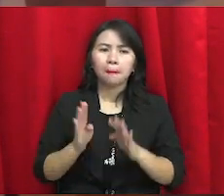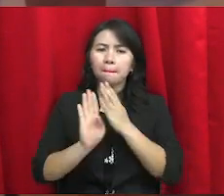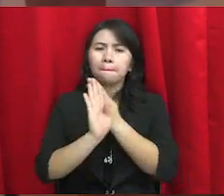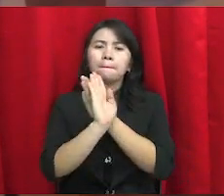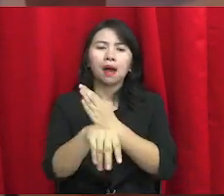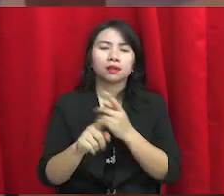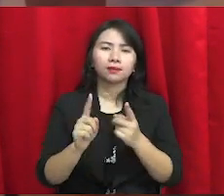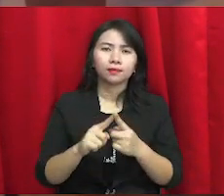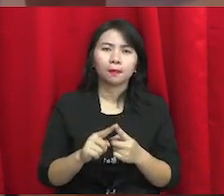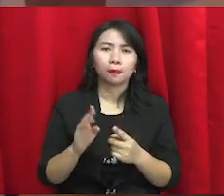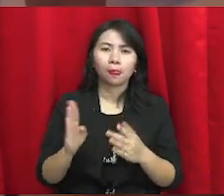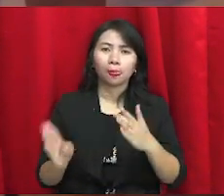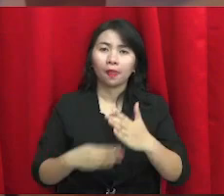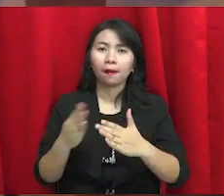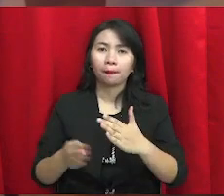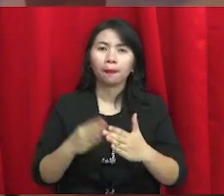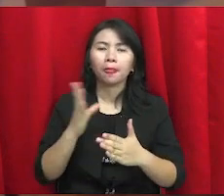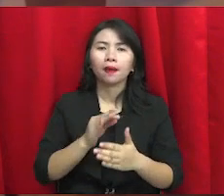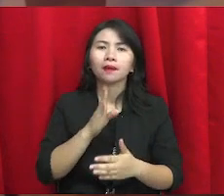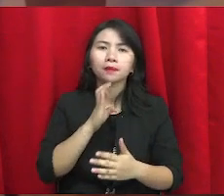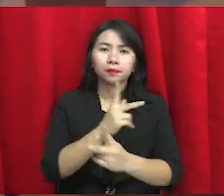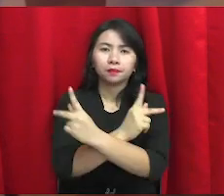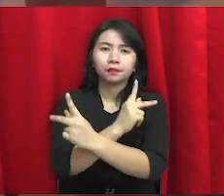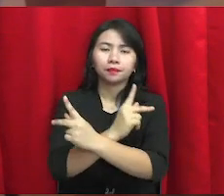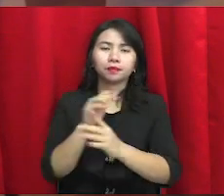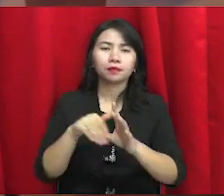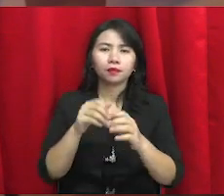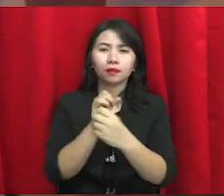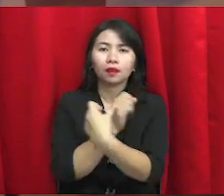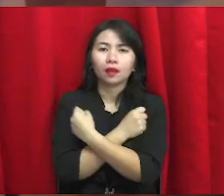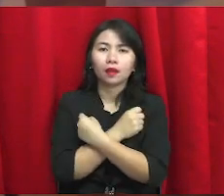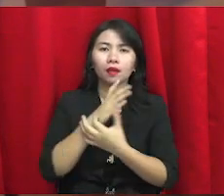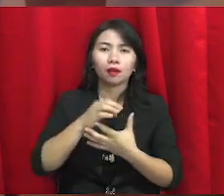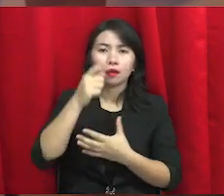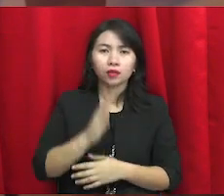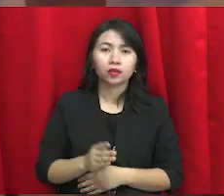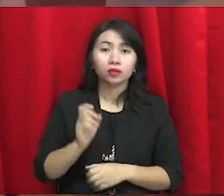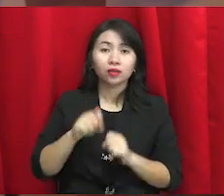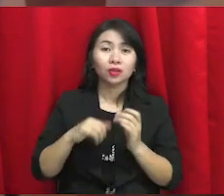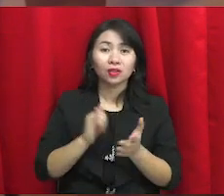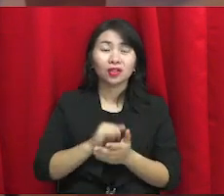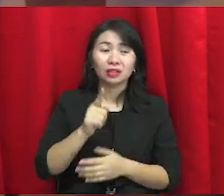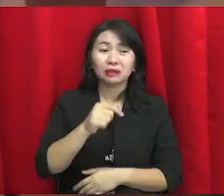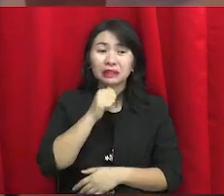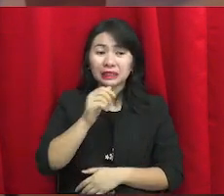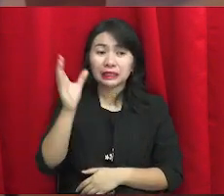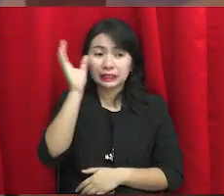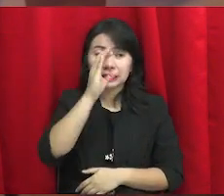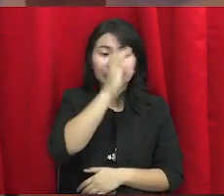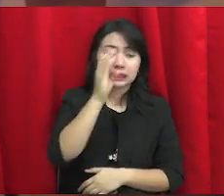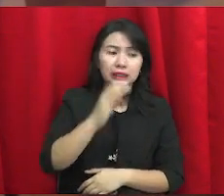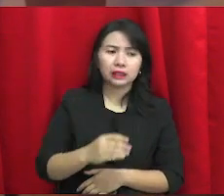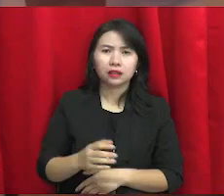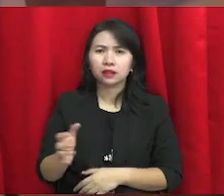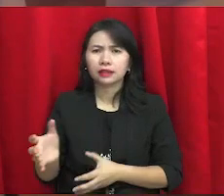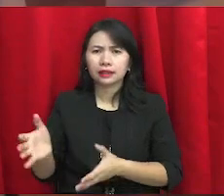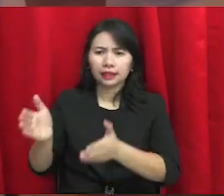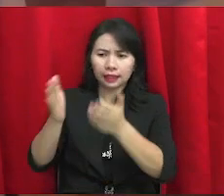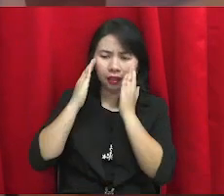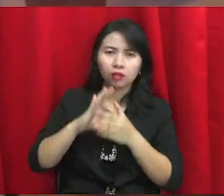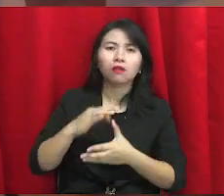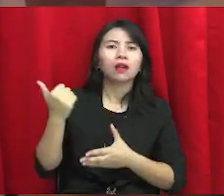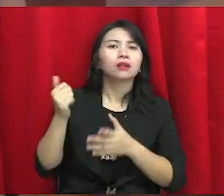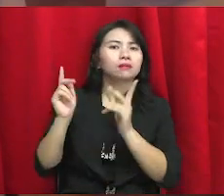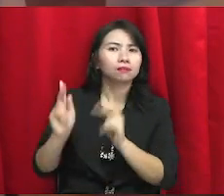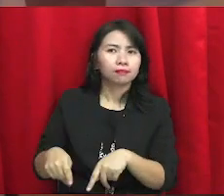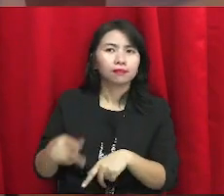love ng Panginoon. Nang yeah. sa ganun, hindi ka maghahanap ng attention ng ibang tao. Dahil yun